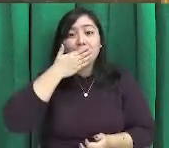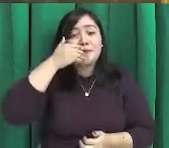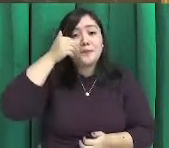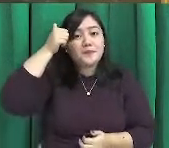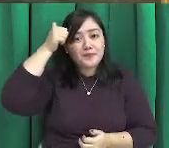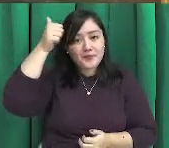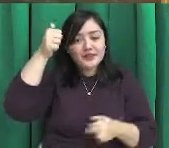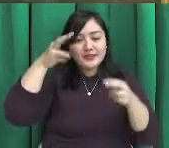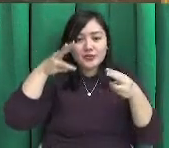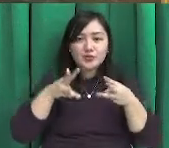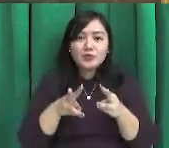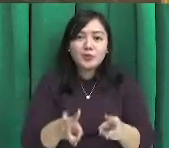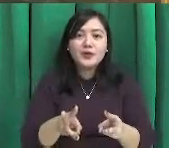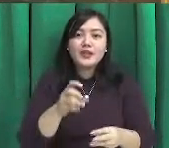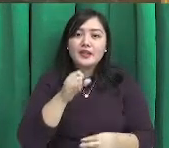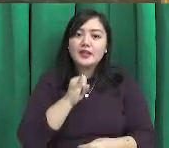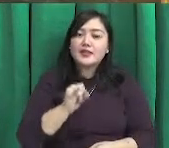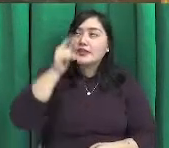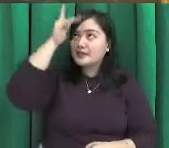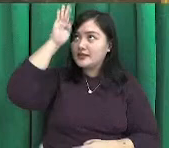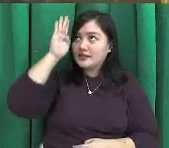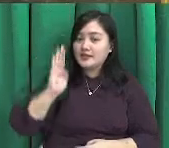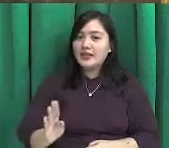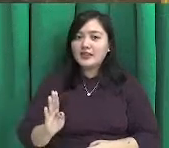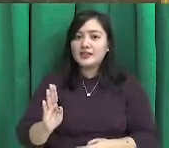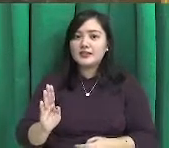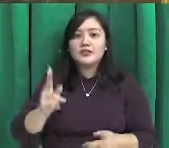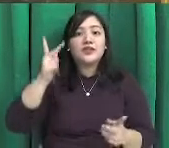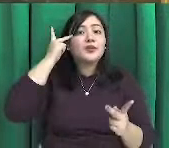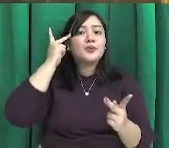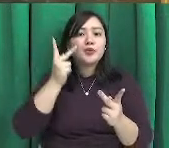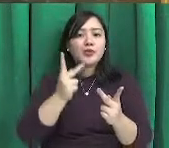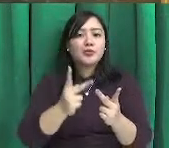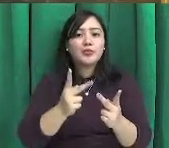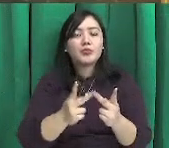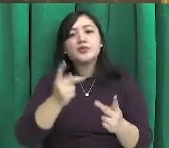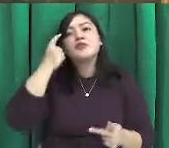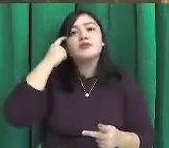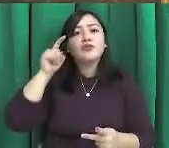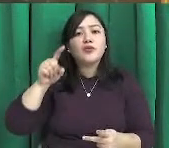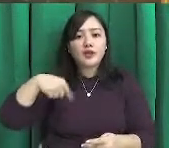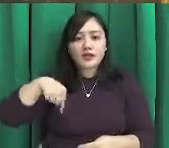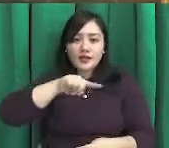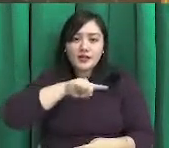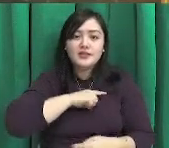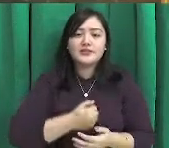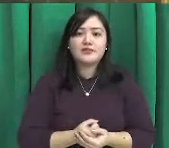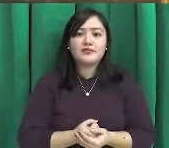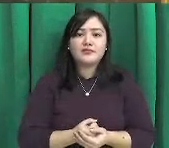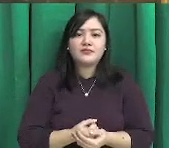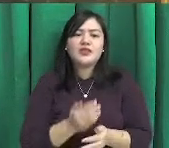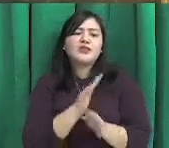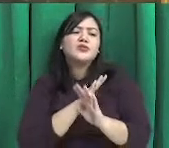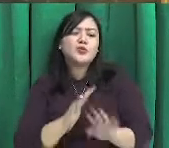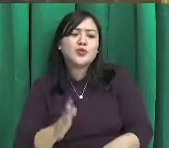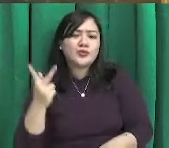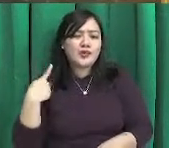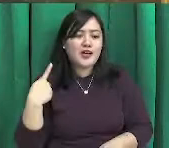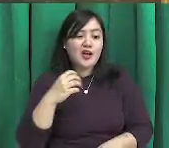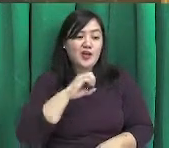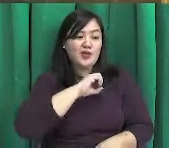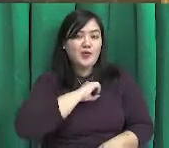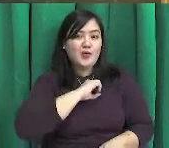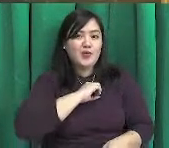ng Diyos na gusto niyang papuntahan sa atin. You see, huwag po tayong mag-imbento ng ibang direksyon. Baka magkaroon tayo